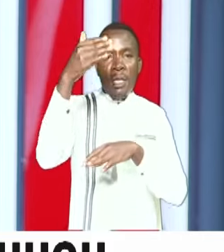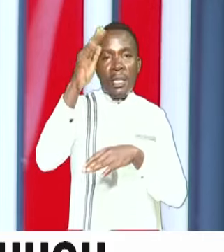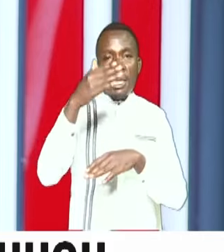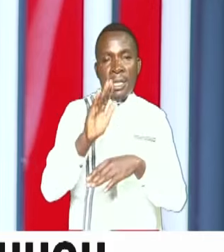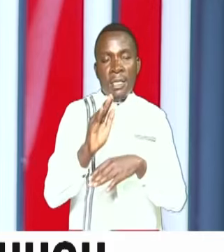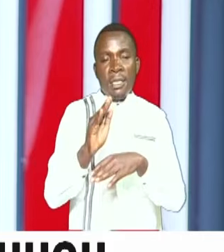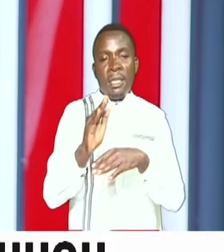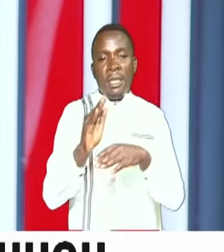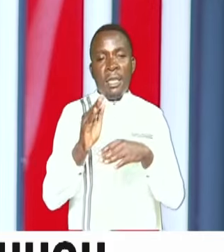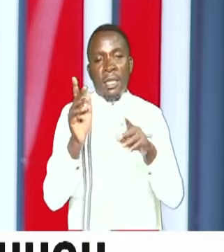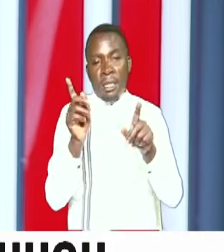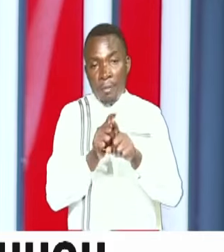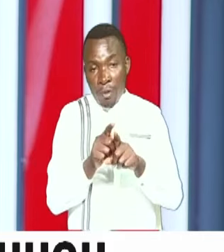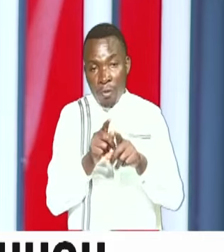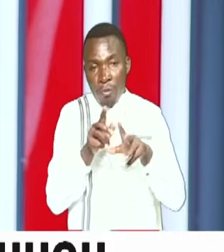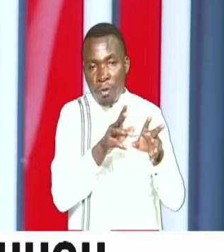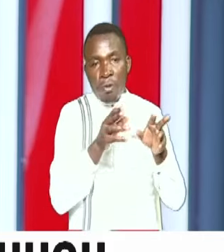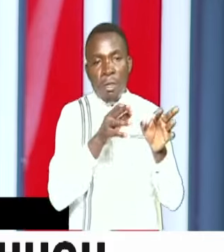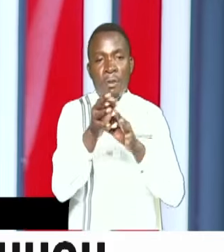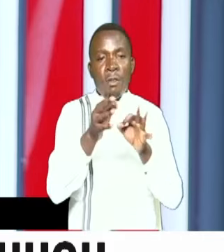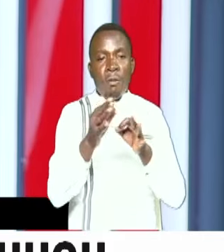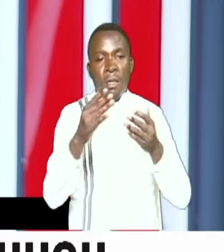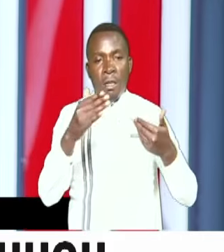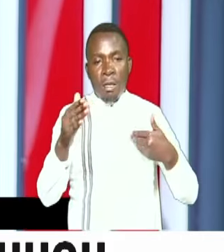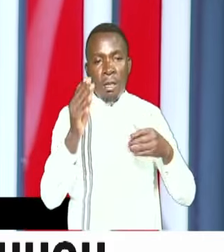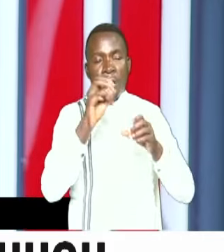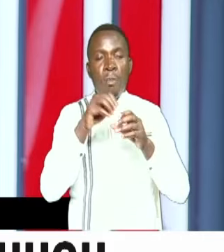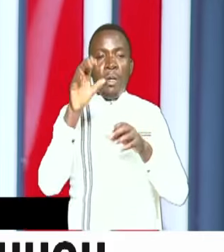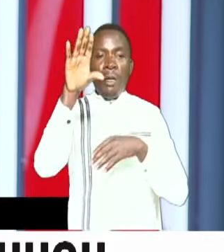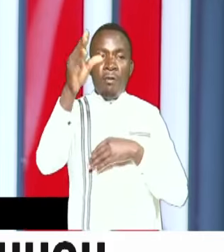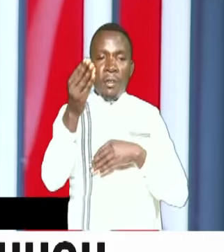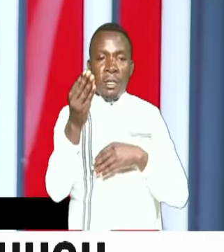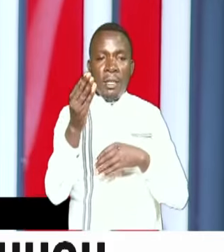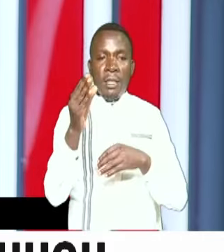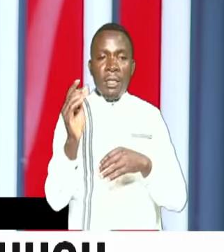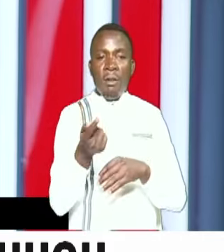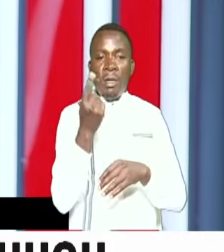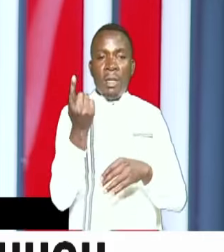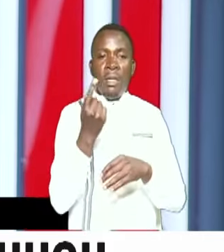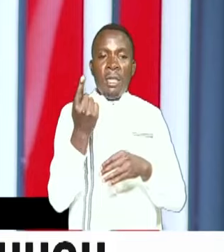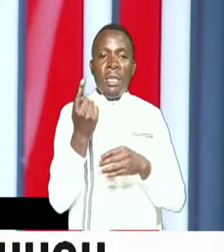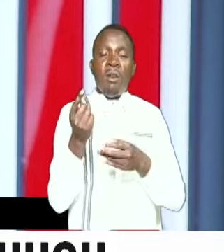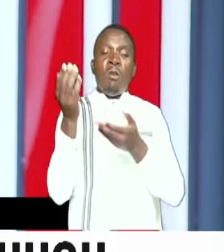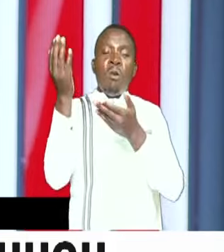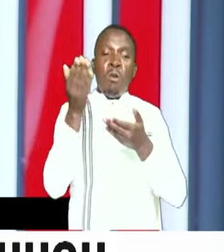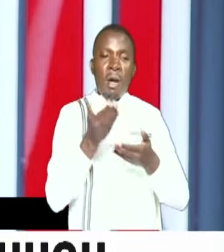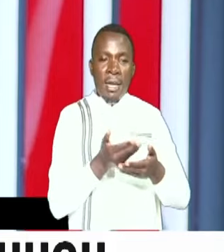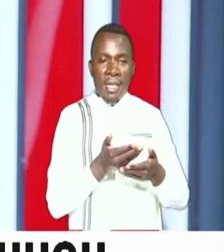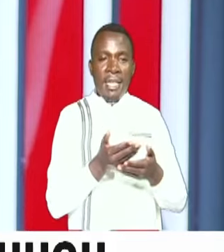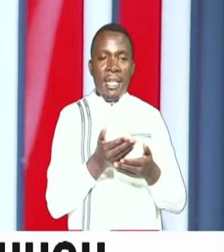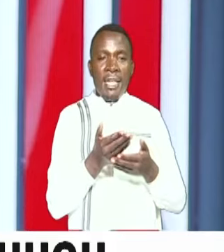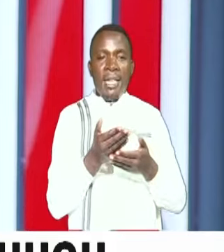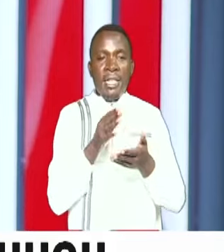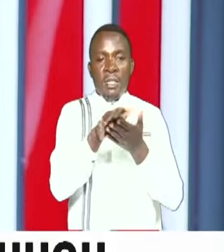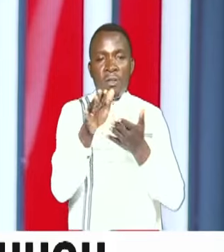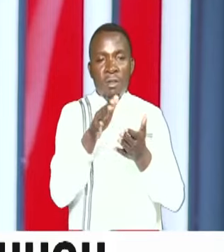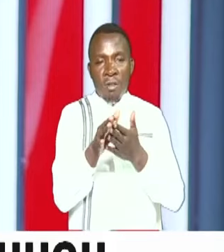kare muri Afurika ubu navuga ko niho hatahiwe kwakira ishoramari kuko haboneka amahirwe